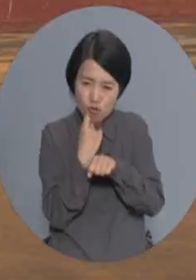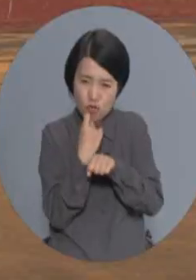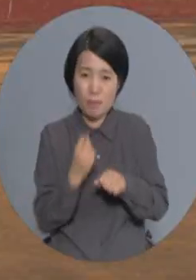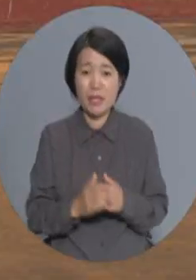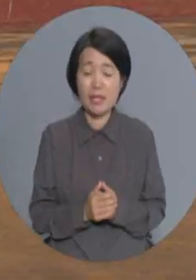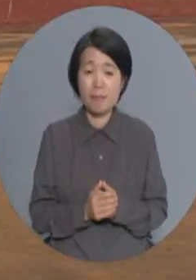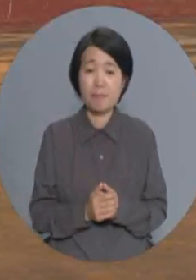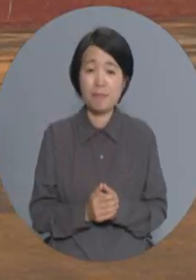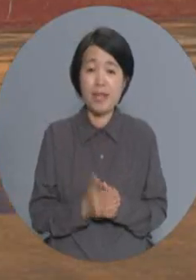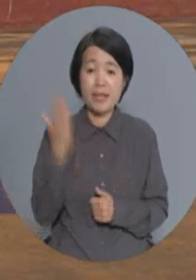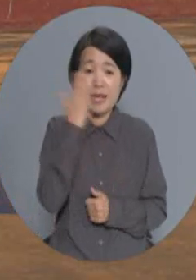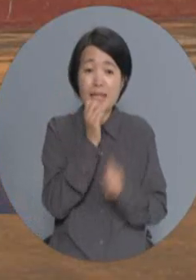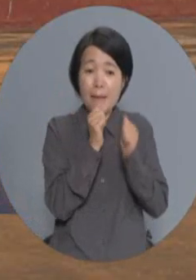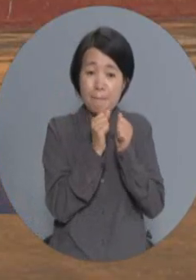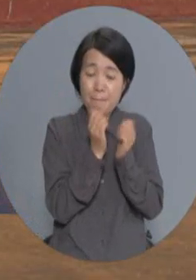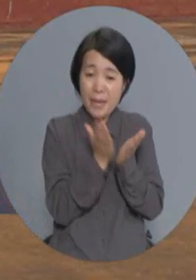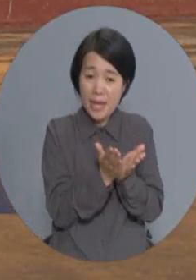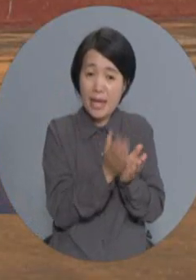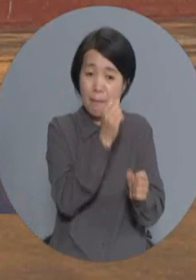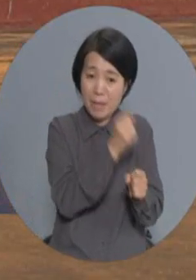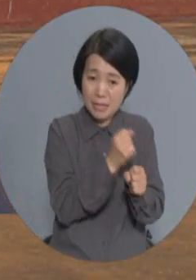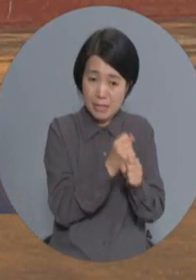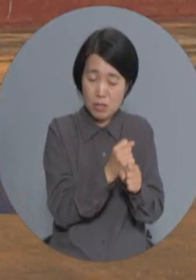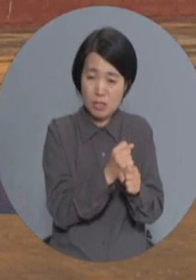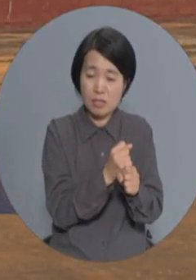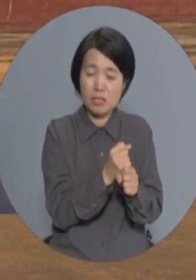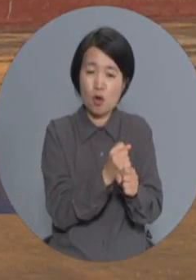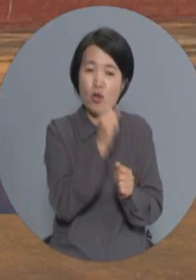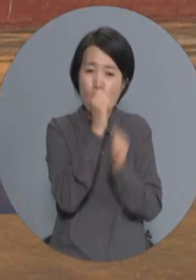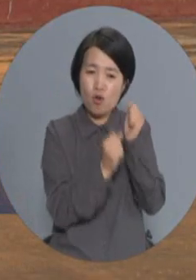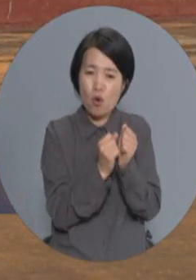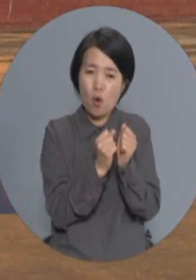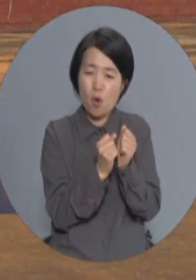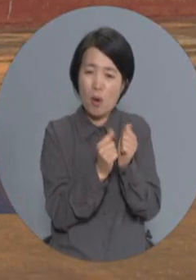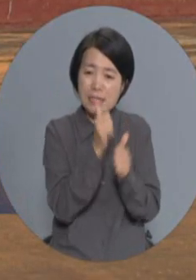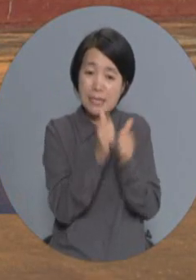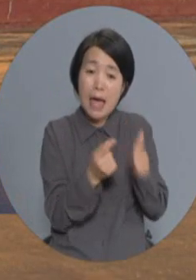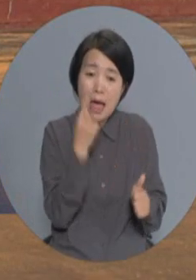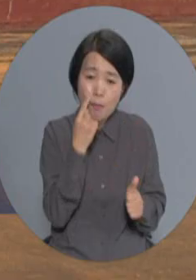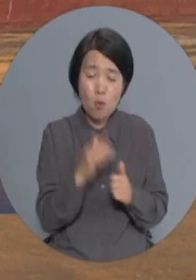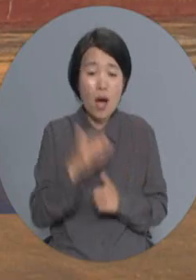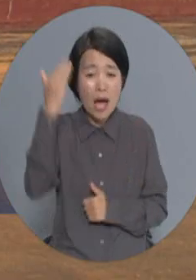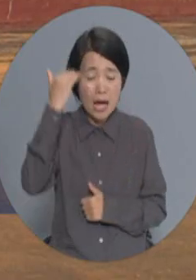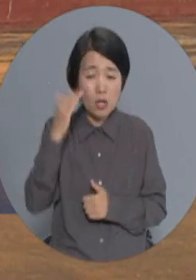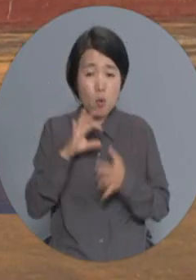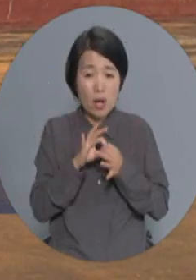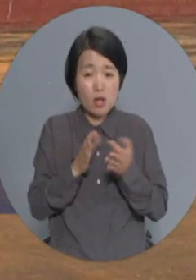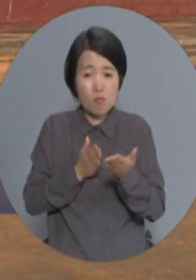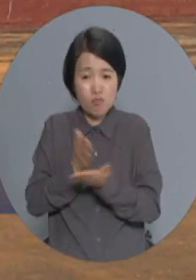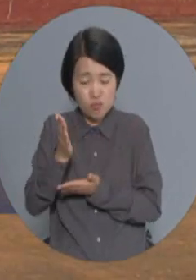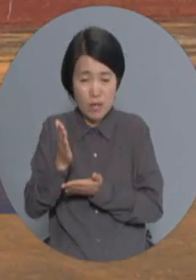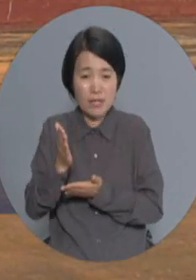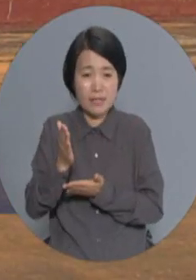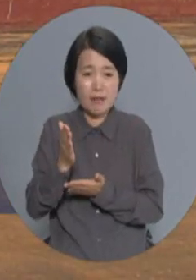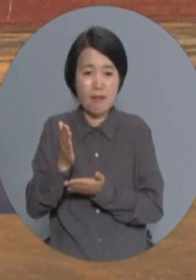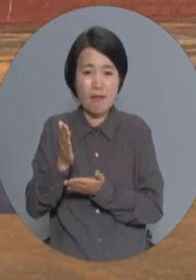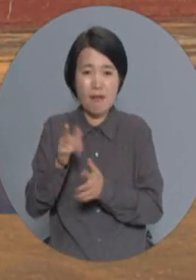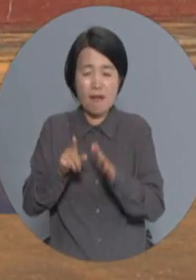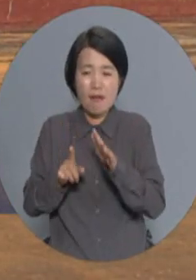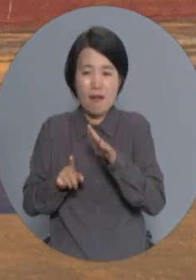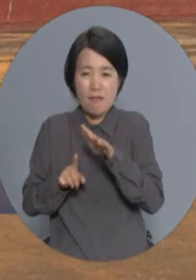친환경 선박 기술개발에서 실증과 또 우리나라가 관련 분야에서 초격차 유지를